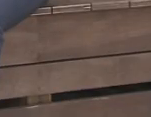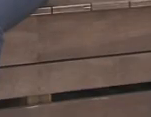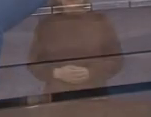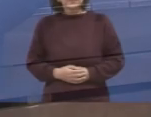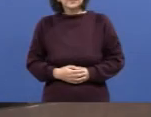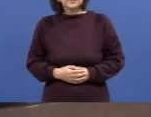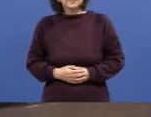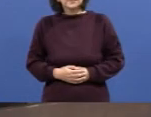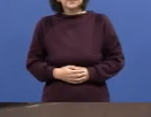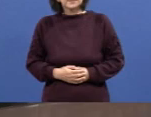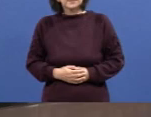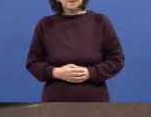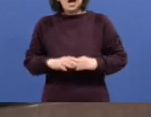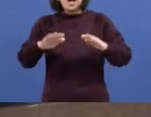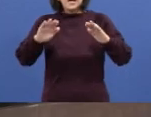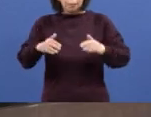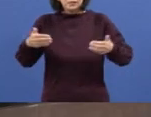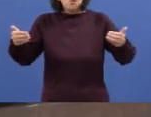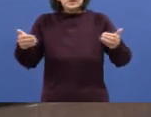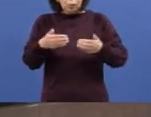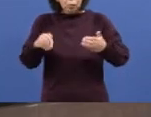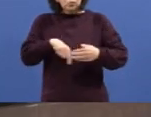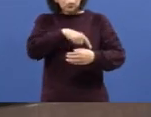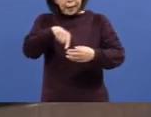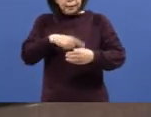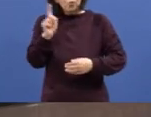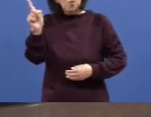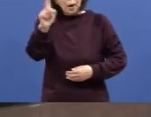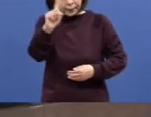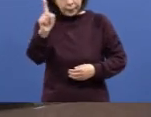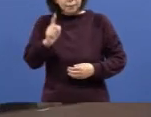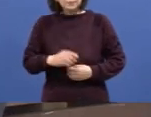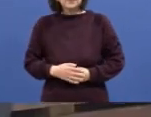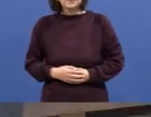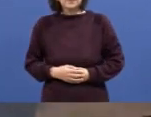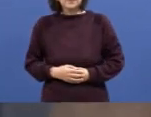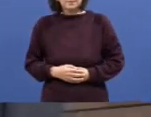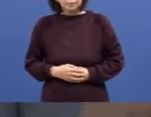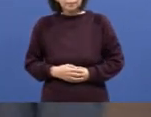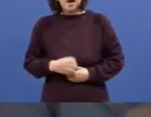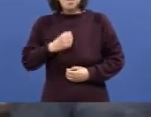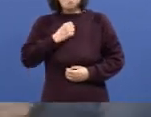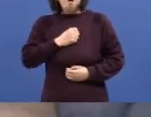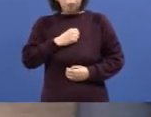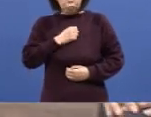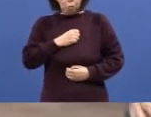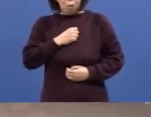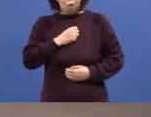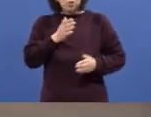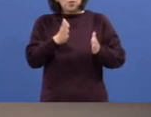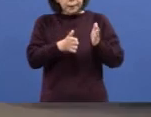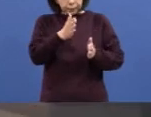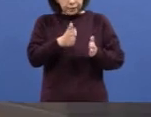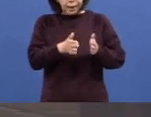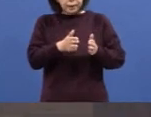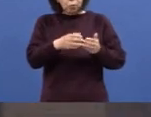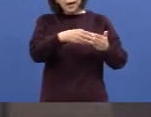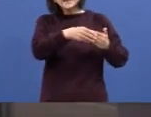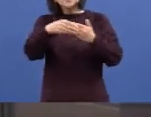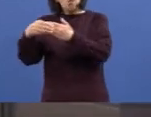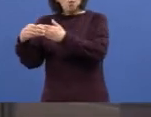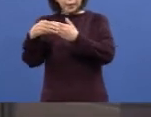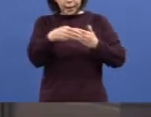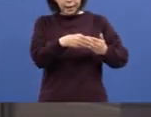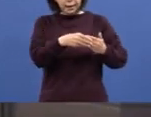では現在の仕事内容について教えてください。 はい、主に入浴介助や送迎とかレクレ